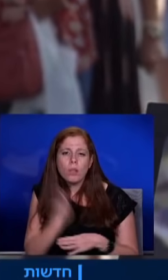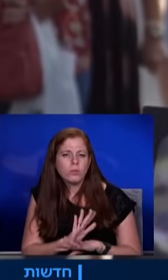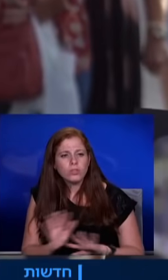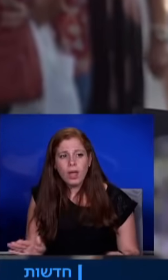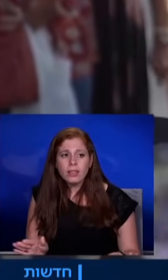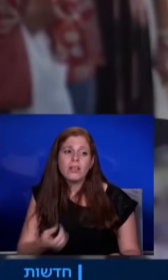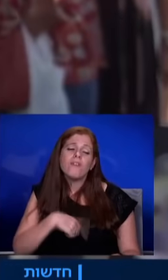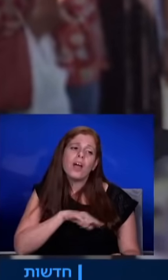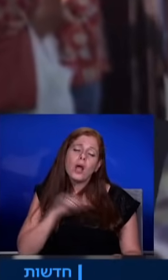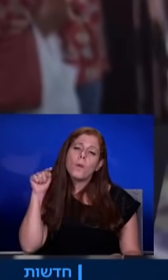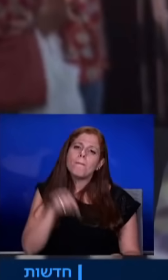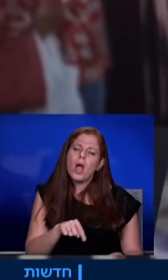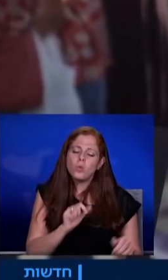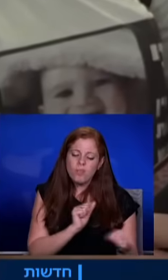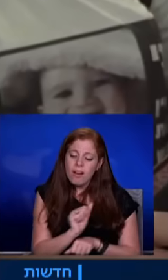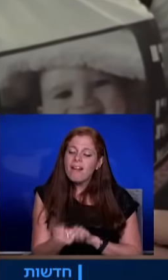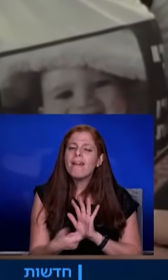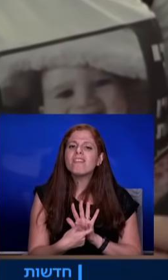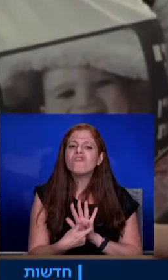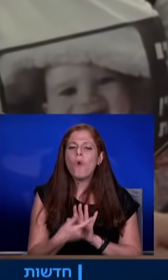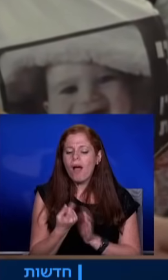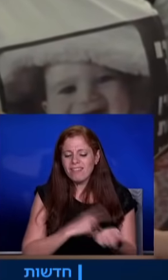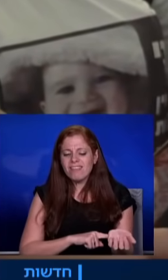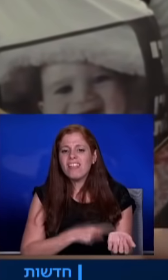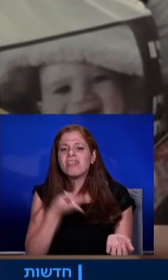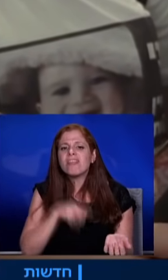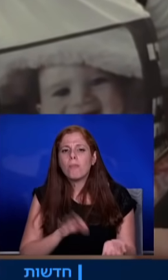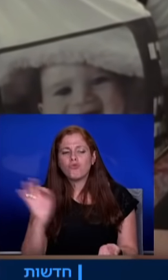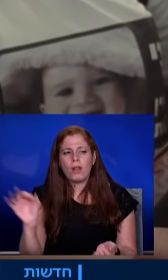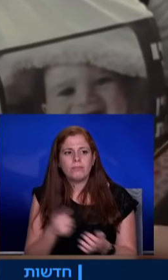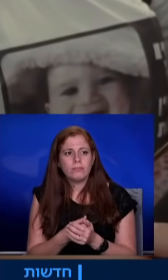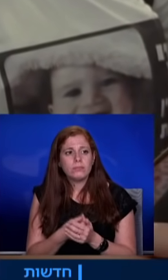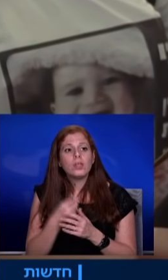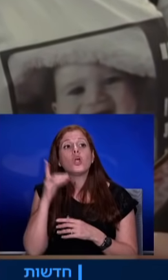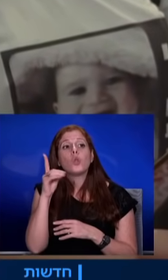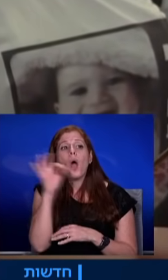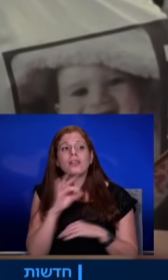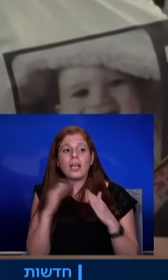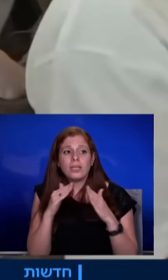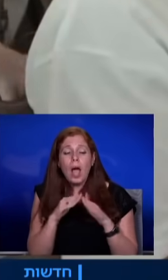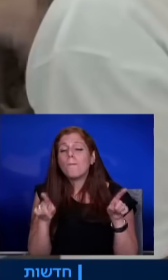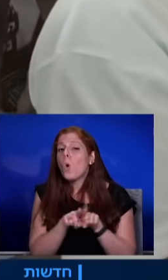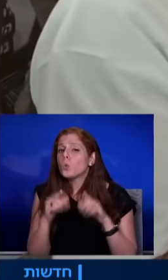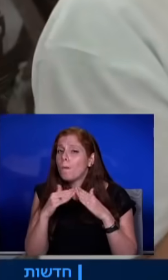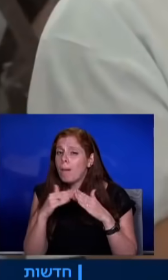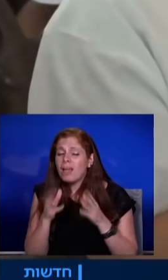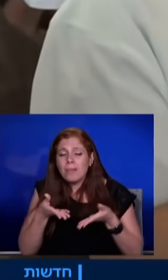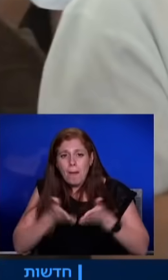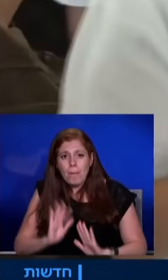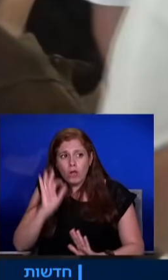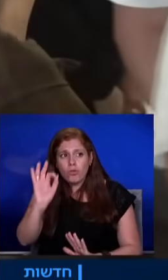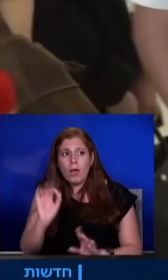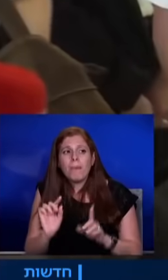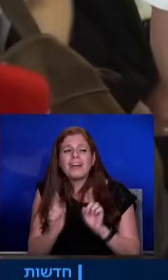באנו לתבוע את הדם שלה. דרור עדיין גרה עם ביתה הבכורה באותו הבית בהוד השרון, בו אירעה הטרגדיה